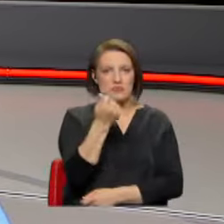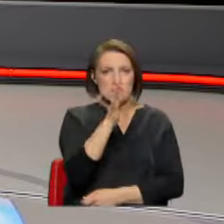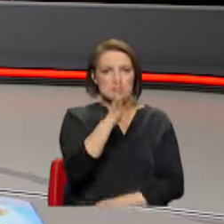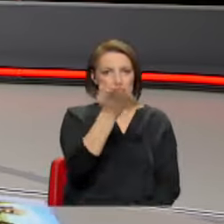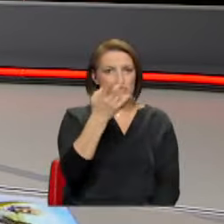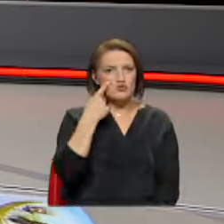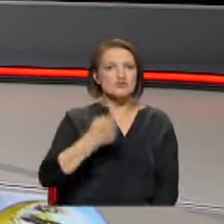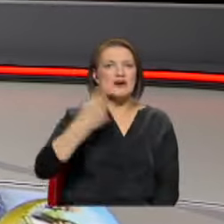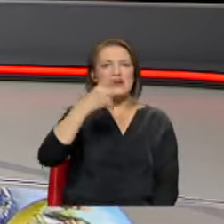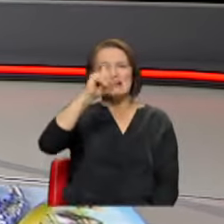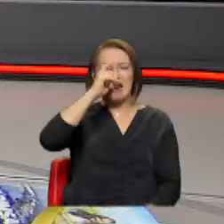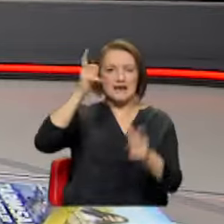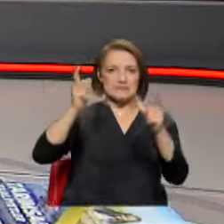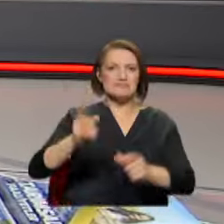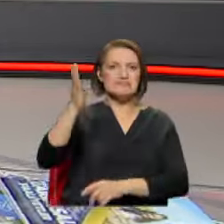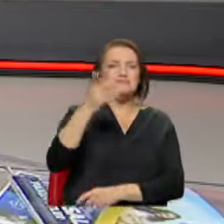musunuz Cumhurbaşkanlığı Sarayı'nın?